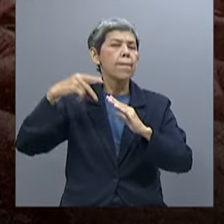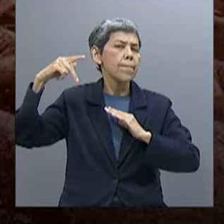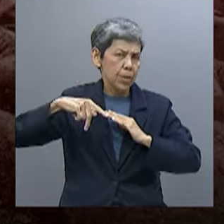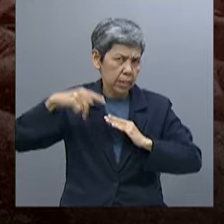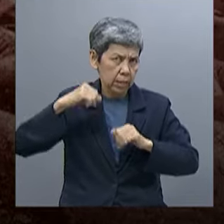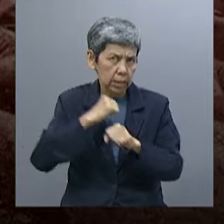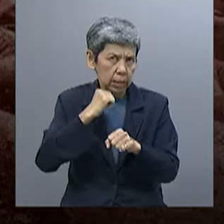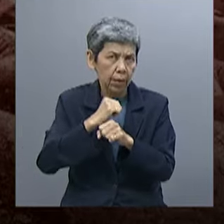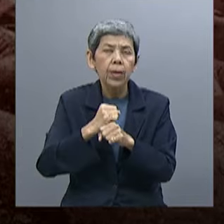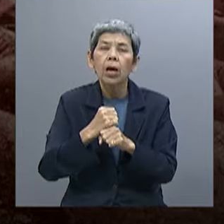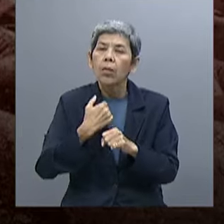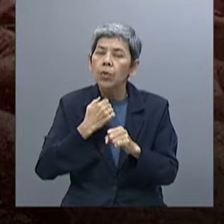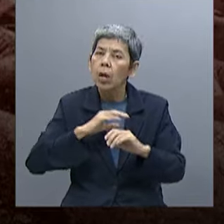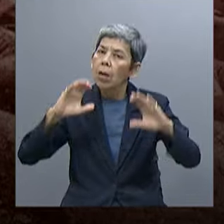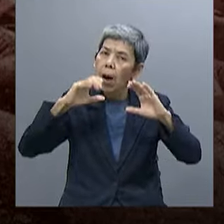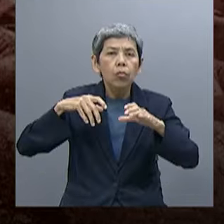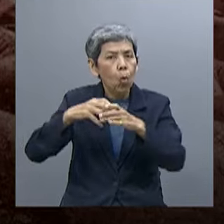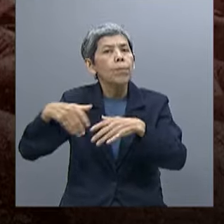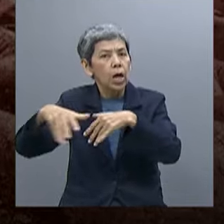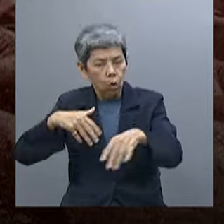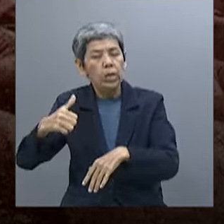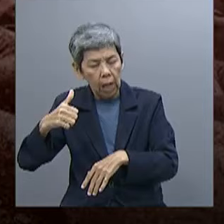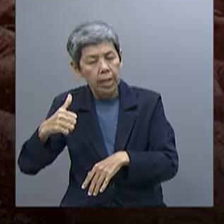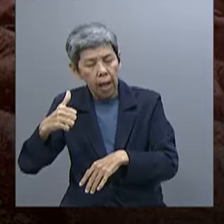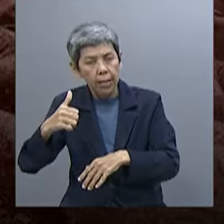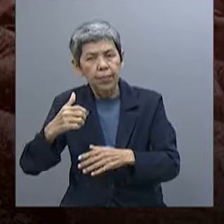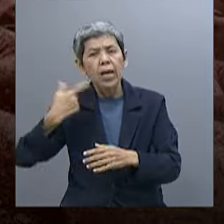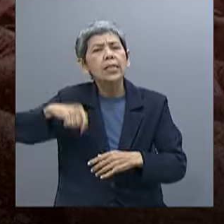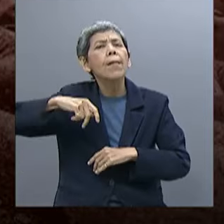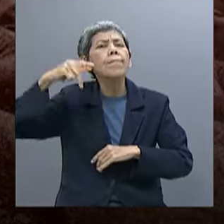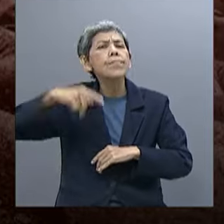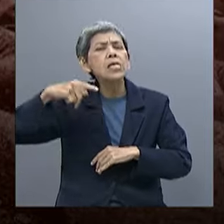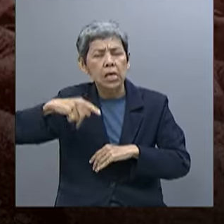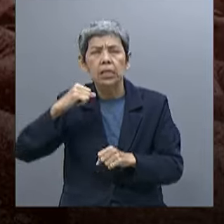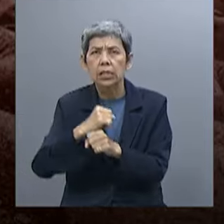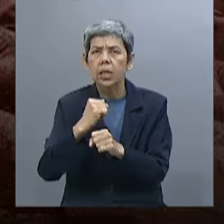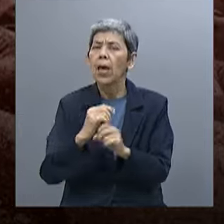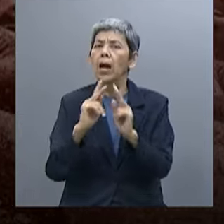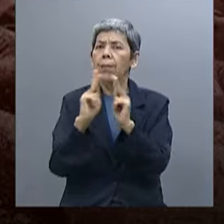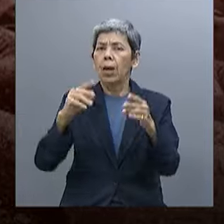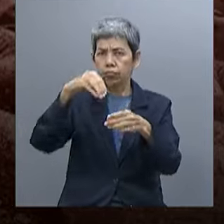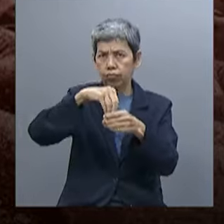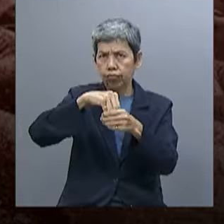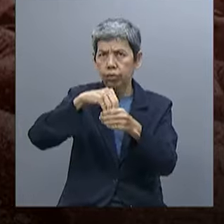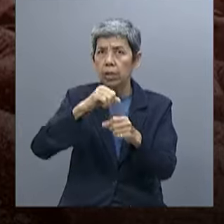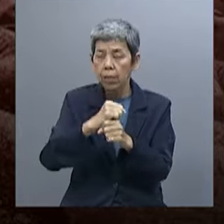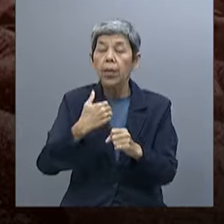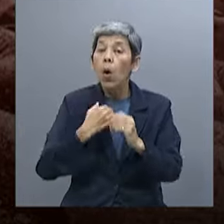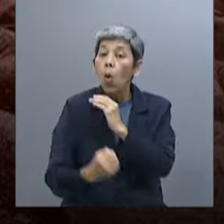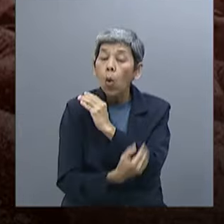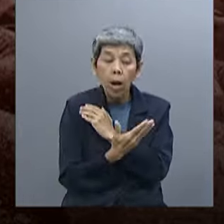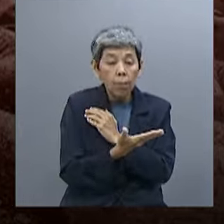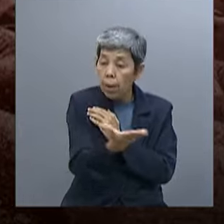ดตั้งโดยฝ่ายบริหารหรือฝ่ายภาคประชาชนก็ได้นะครับศาลพิเศษหรือว่าคณะกรรมการดังกล่าวนะครับก็จะเปิดโอกาสให้